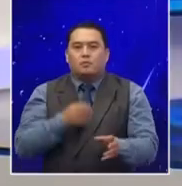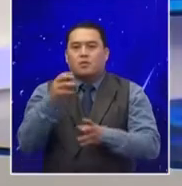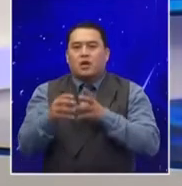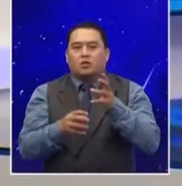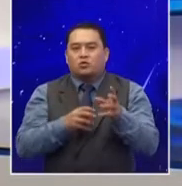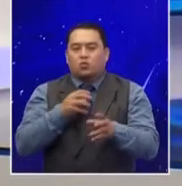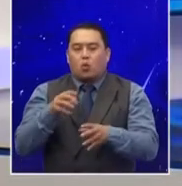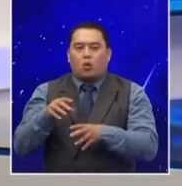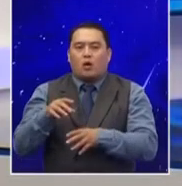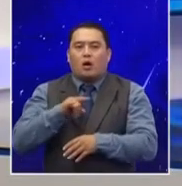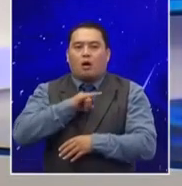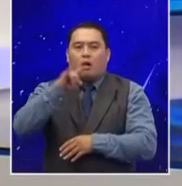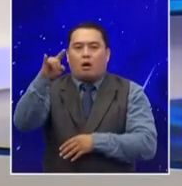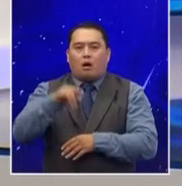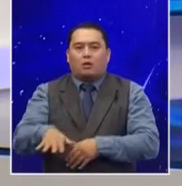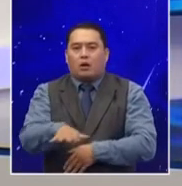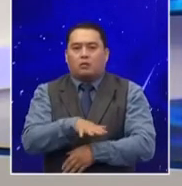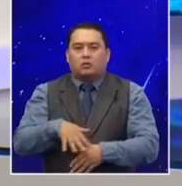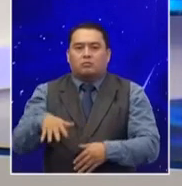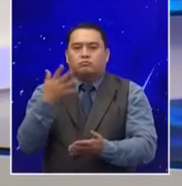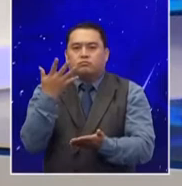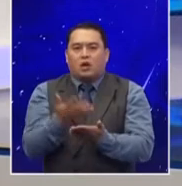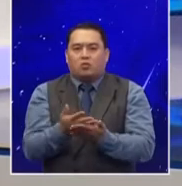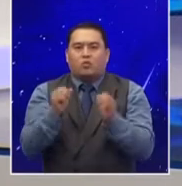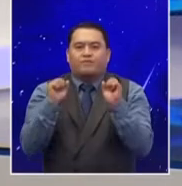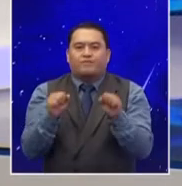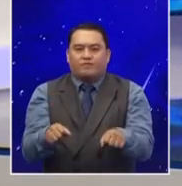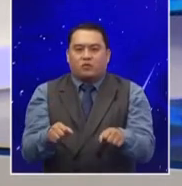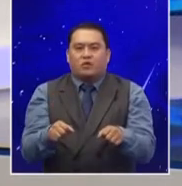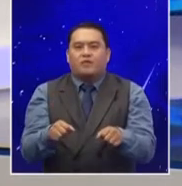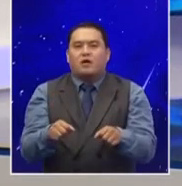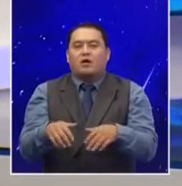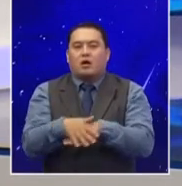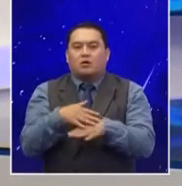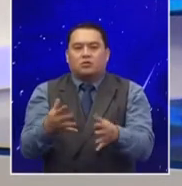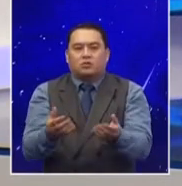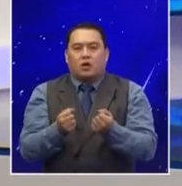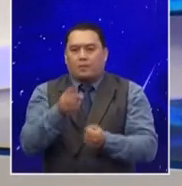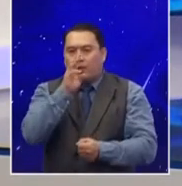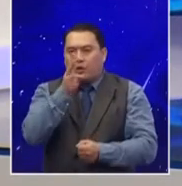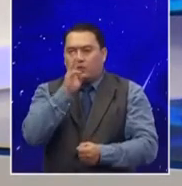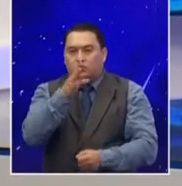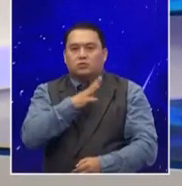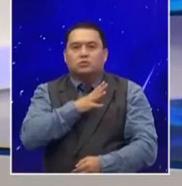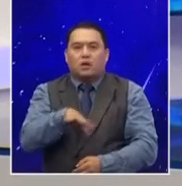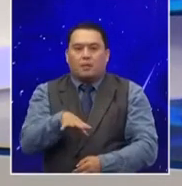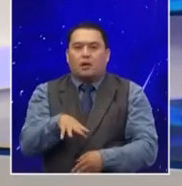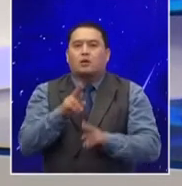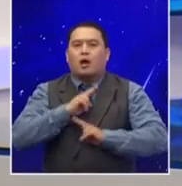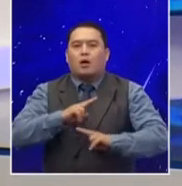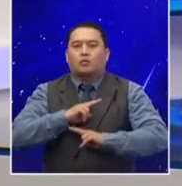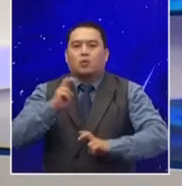Международный аэропорт Петропавловска на грани банкротства. Коллектив уже несколько месяцев не получает заработную плату. Об этом